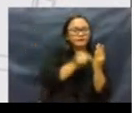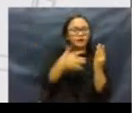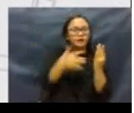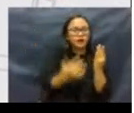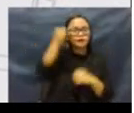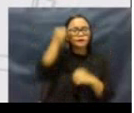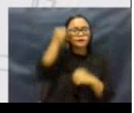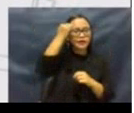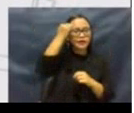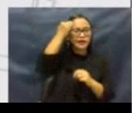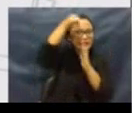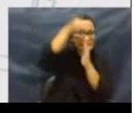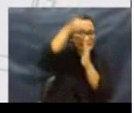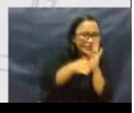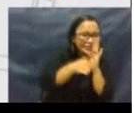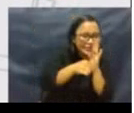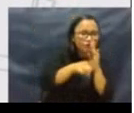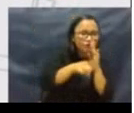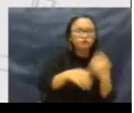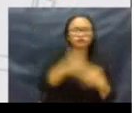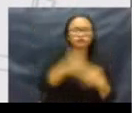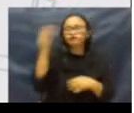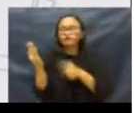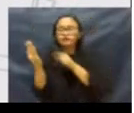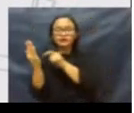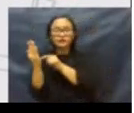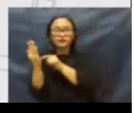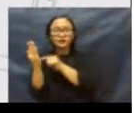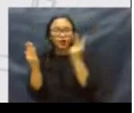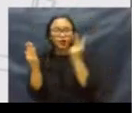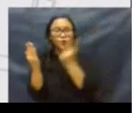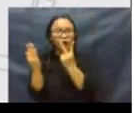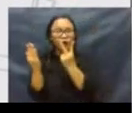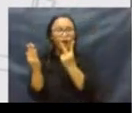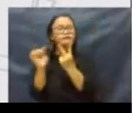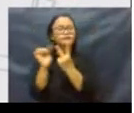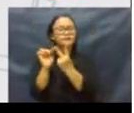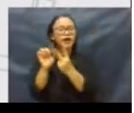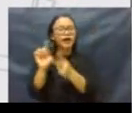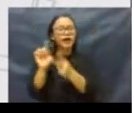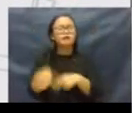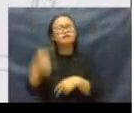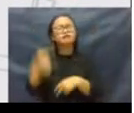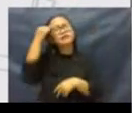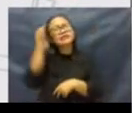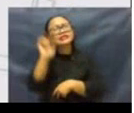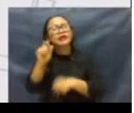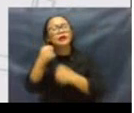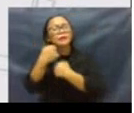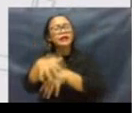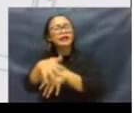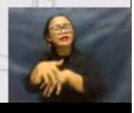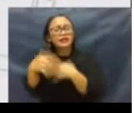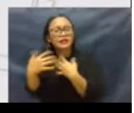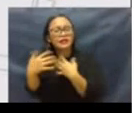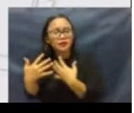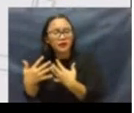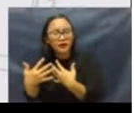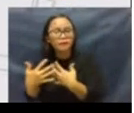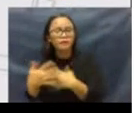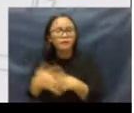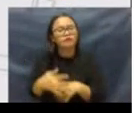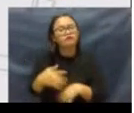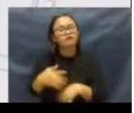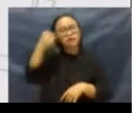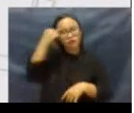kritis. Bagian yang kedua adalah tentang salah satu praktik berpikir kritis namanya saya sadar, saya berpikir.